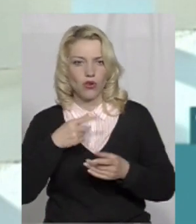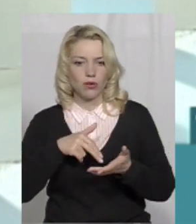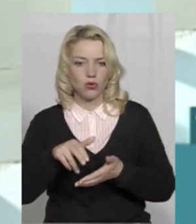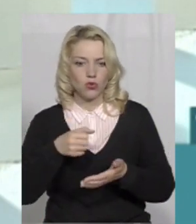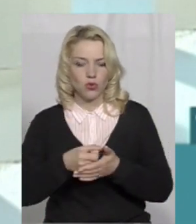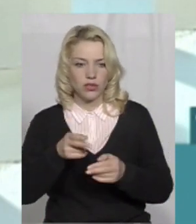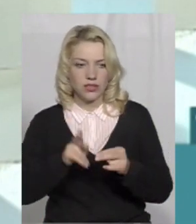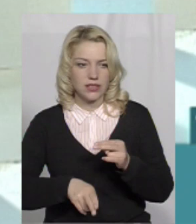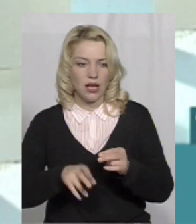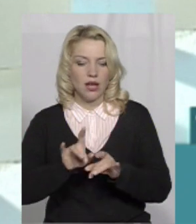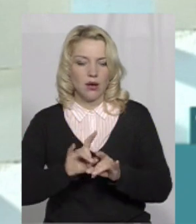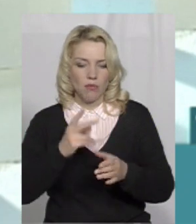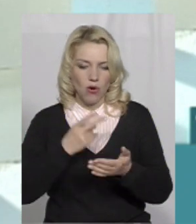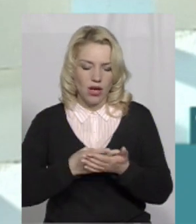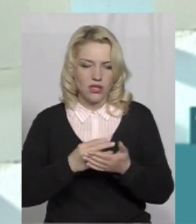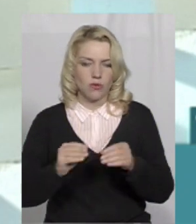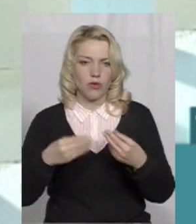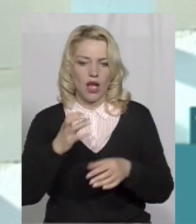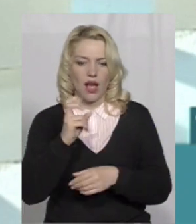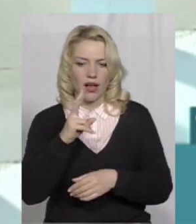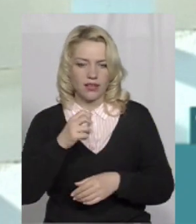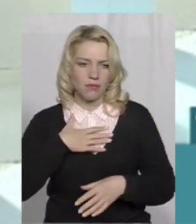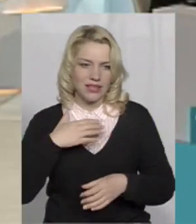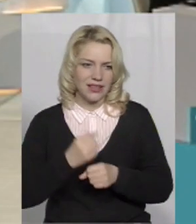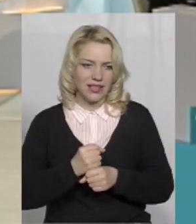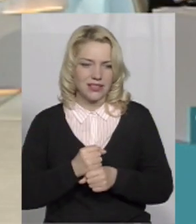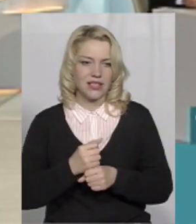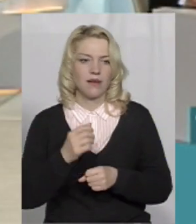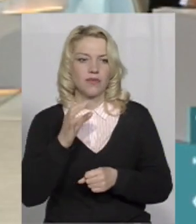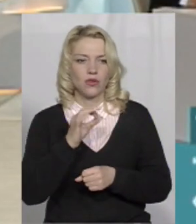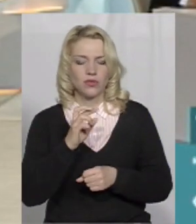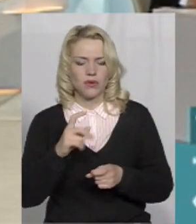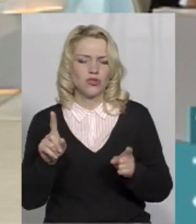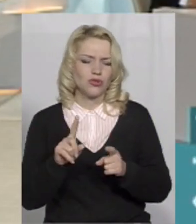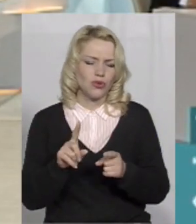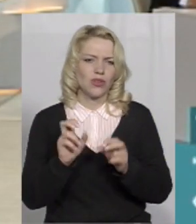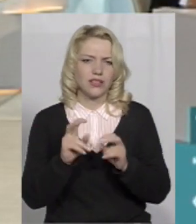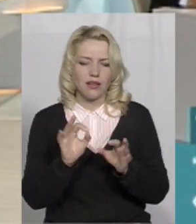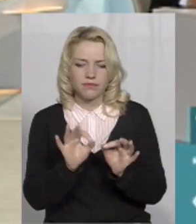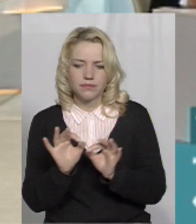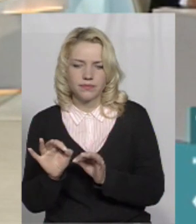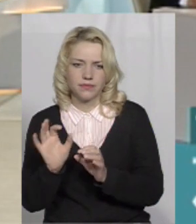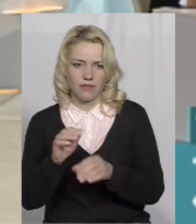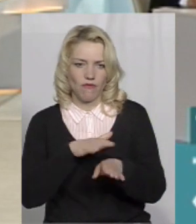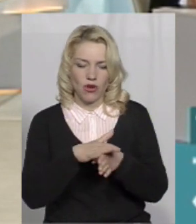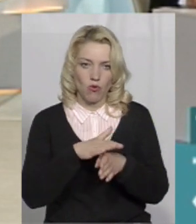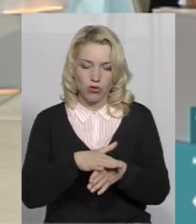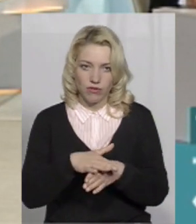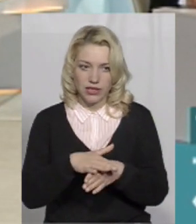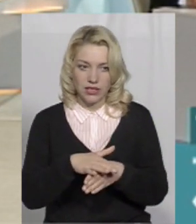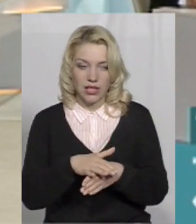йдіть до кінця, показуємо, даємо їм акт претензію. Тобто говоримо, у вас ведеться така робота? Що, за чим робити, як